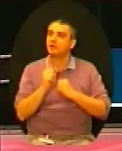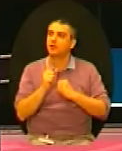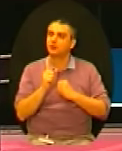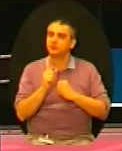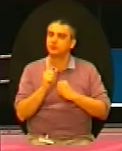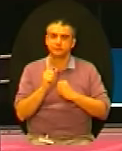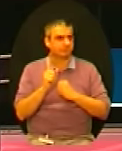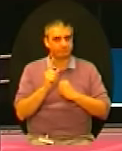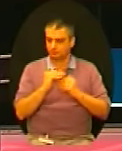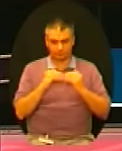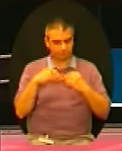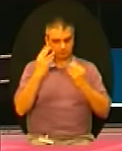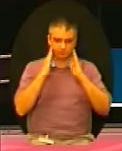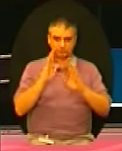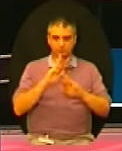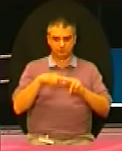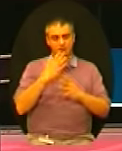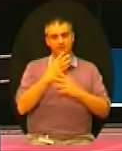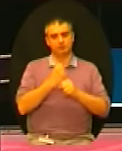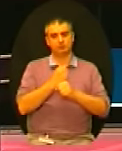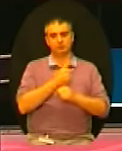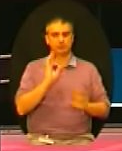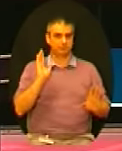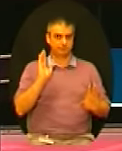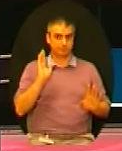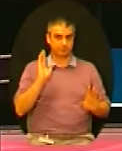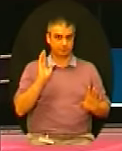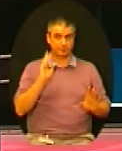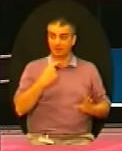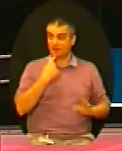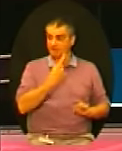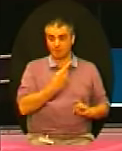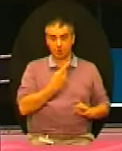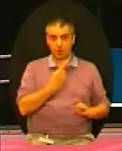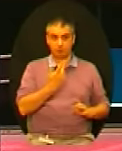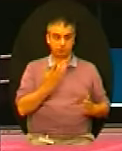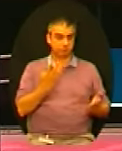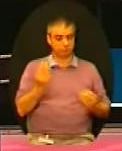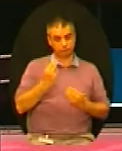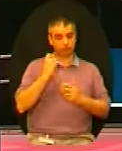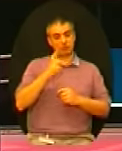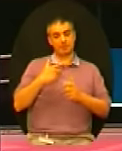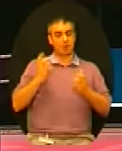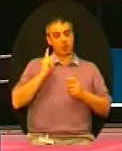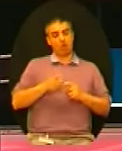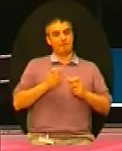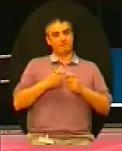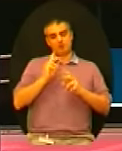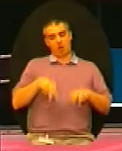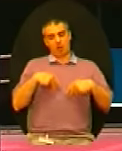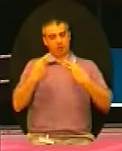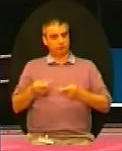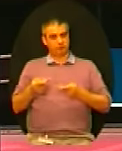אבל אין מקום לתת בו אמון לאחר שהוא יעשה את זה. והאמירות האלה שמי ששילם את חובו לחברה הוא יכול